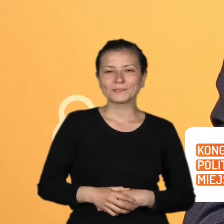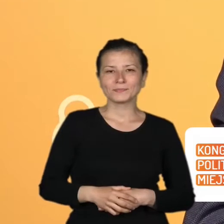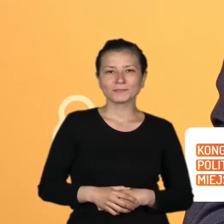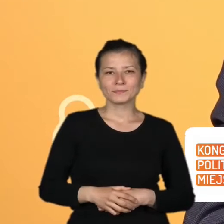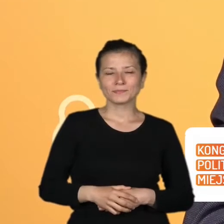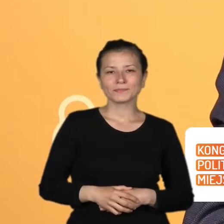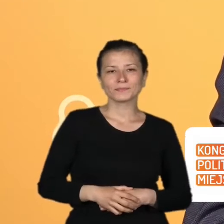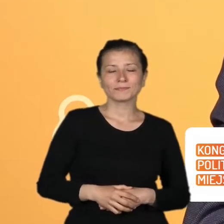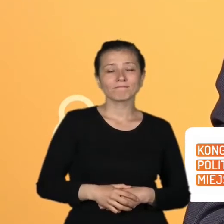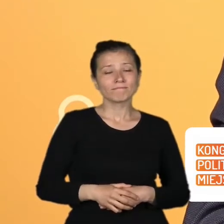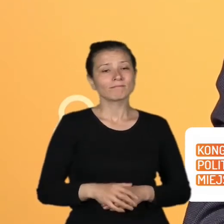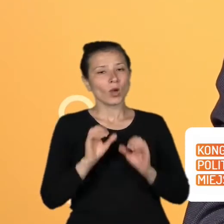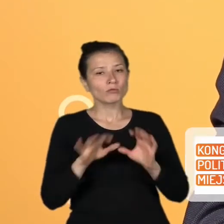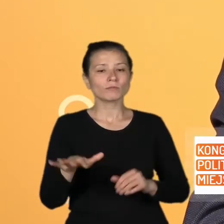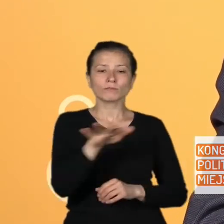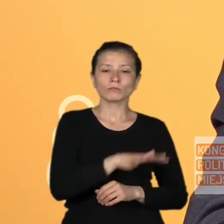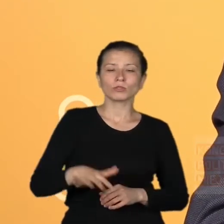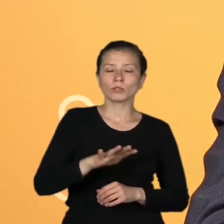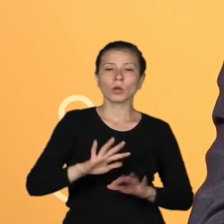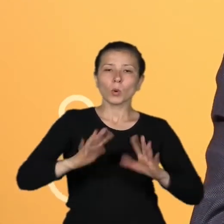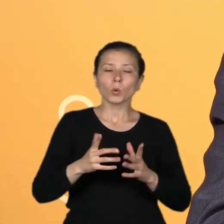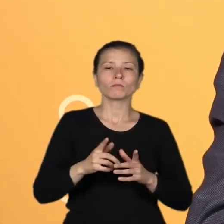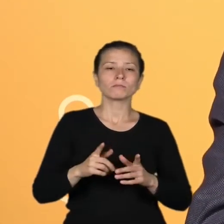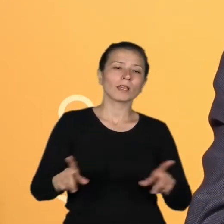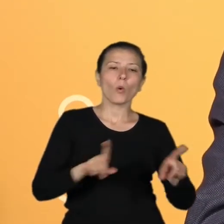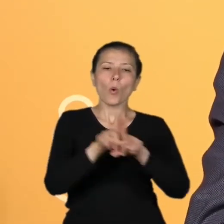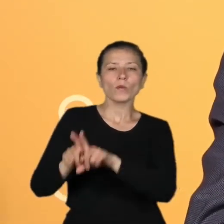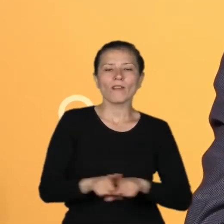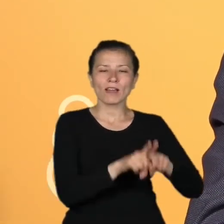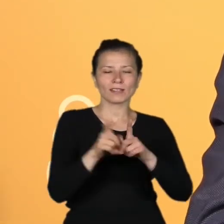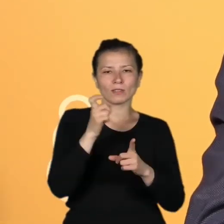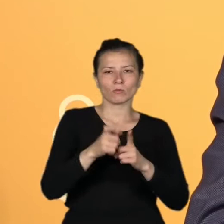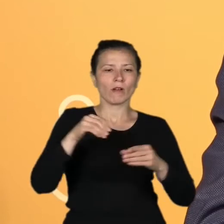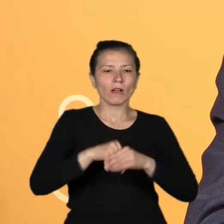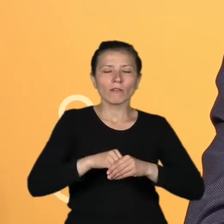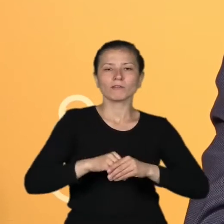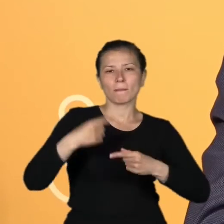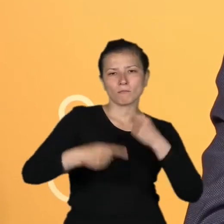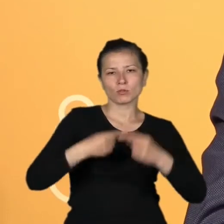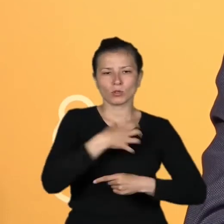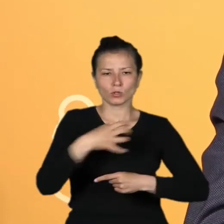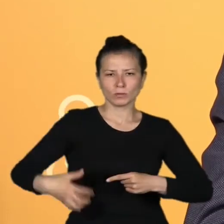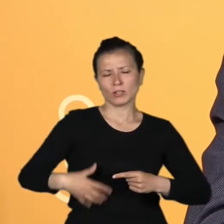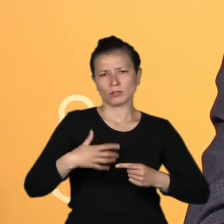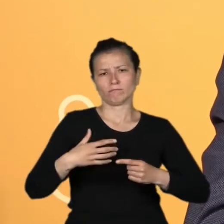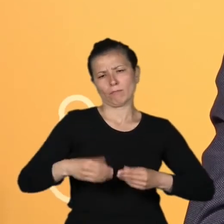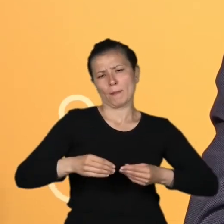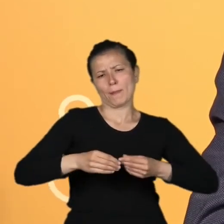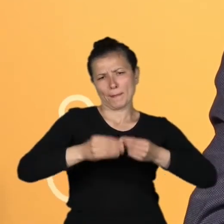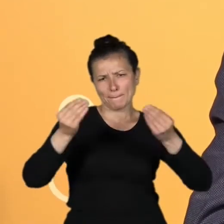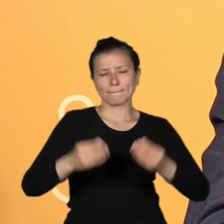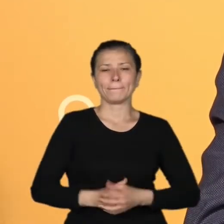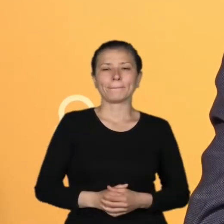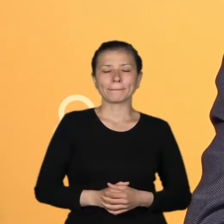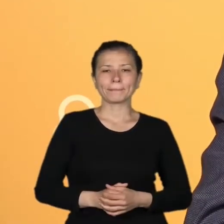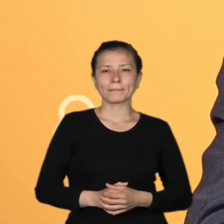tutaj przestrzeń jest tym takim uniwersalnym pojemnikiem, w którym te procesy gospodarcze się toczą.